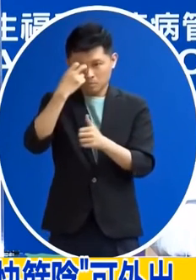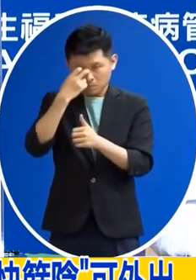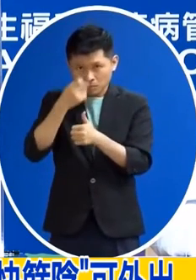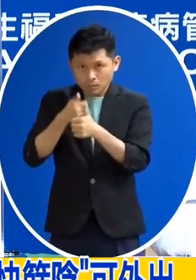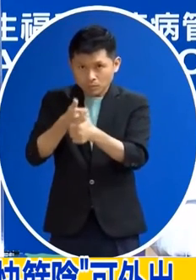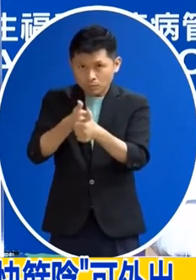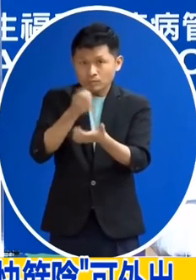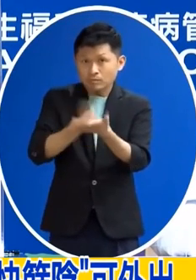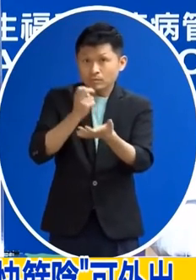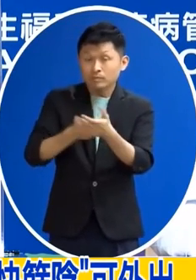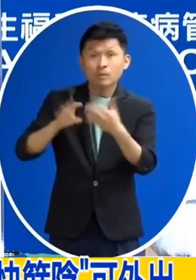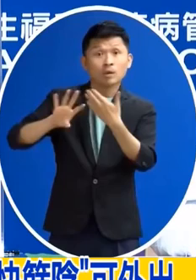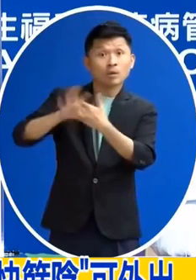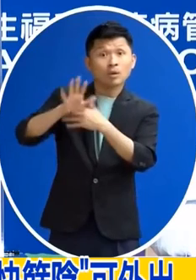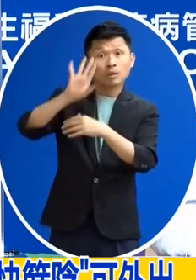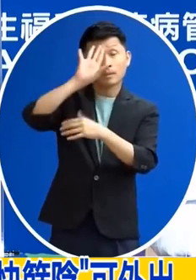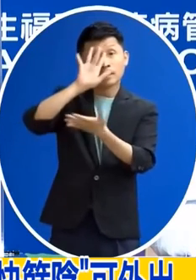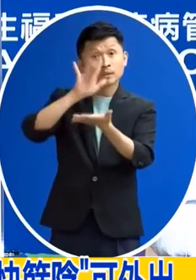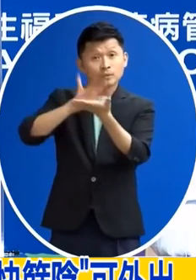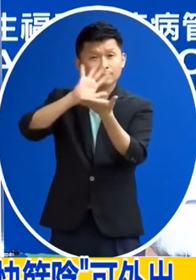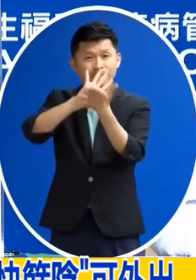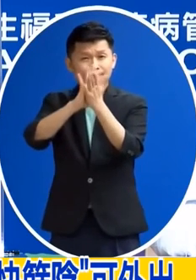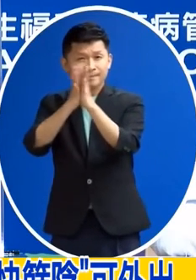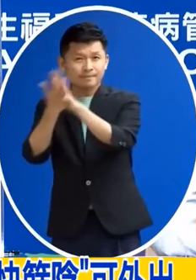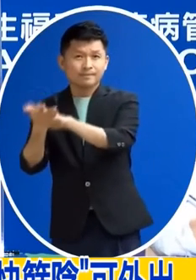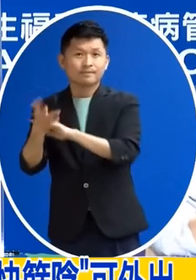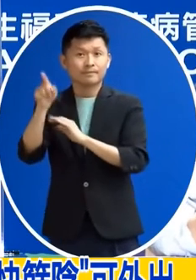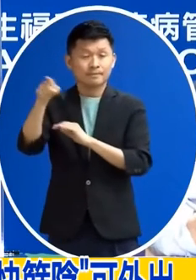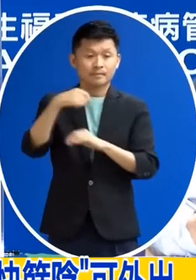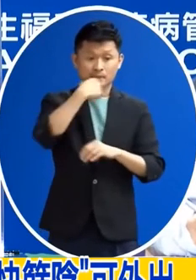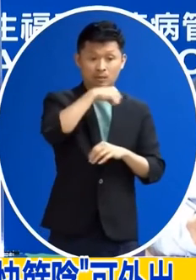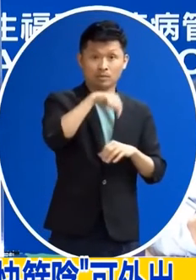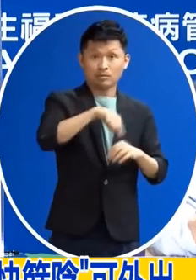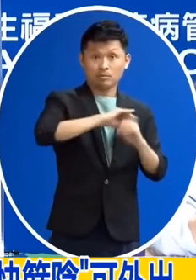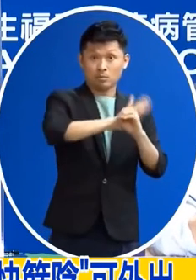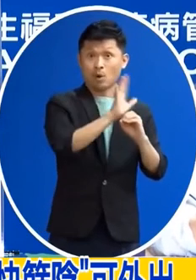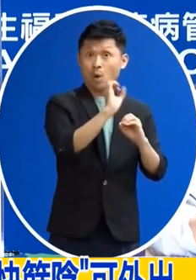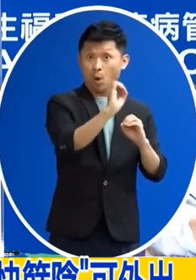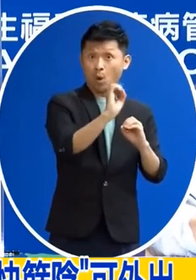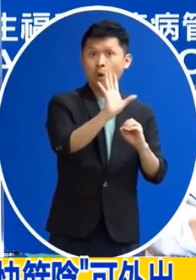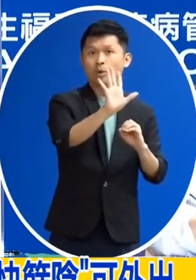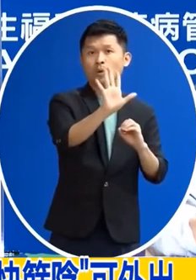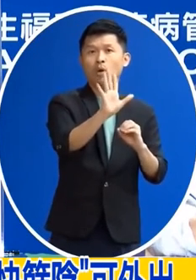外的变异株的情况，在我们这里都是 Omicron， 那是不